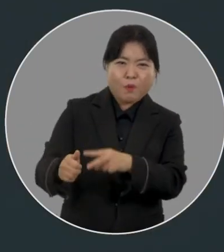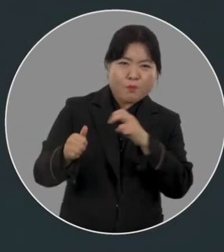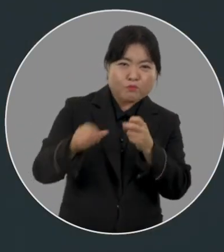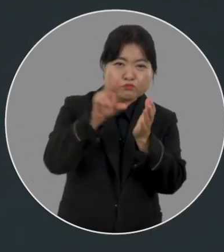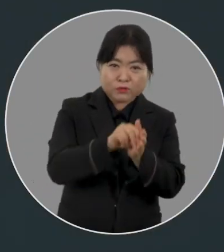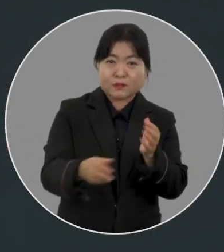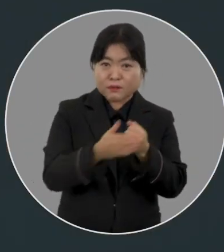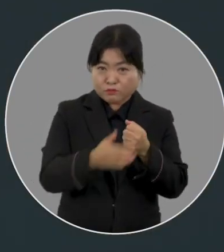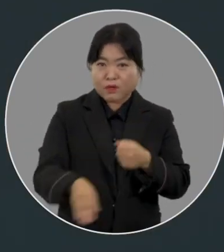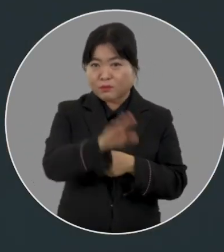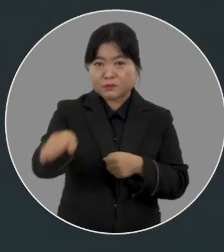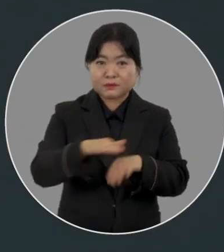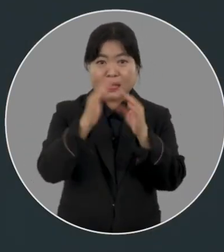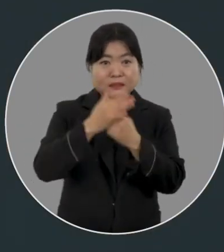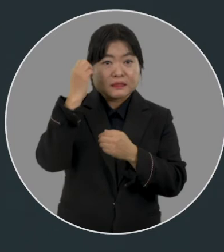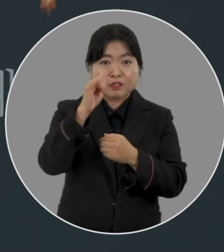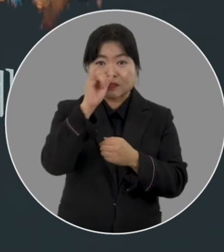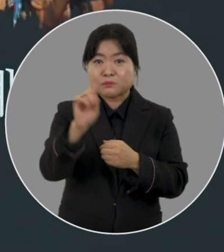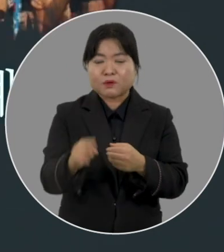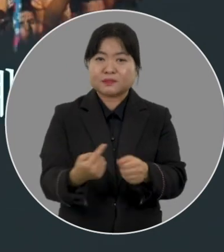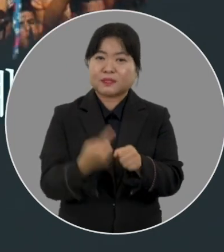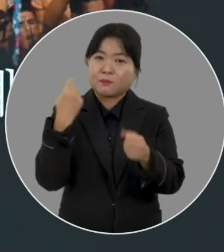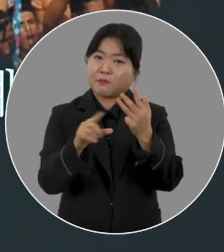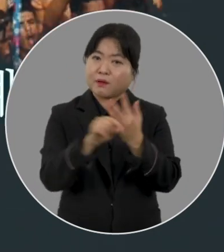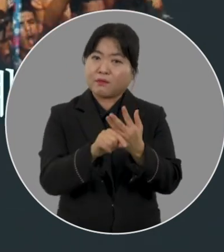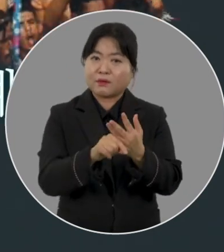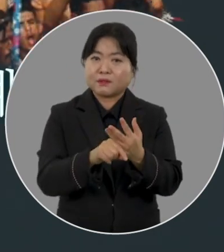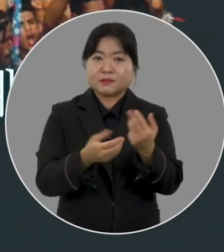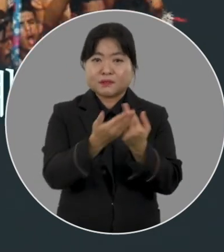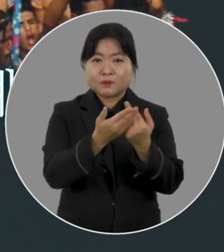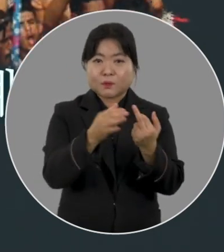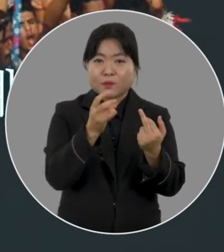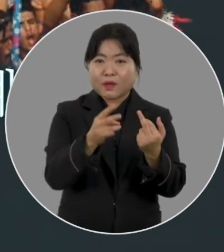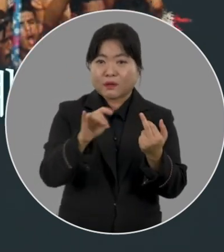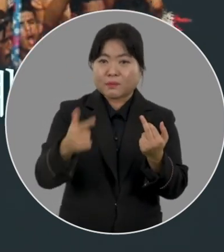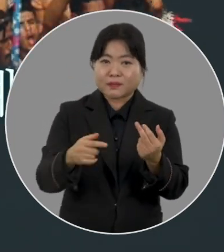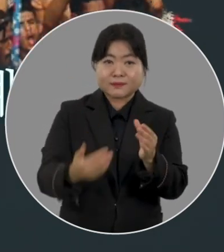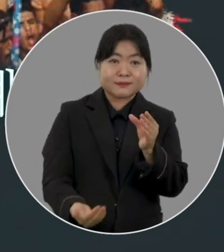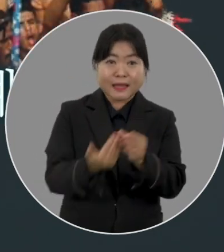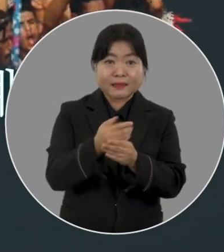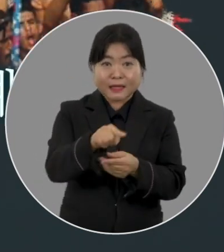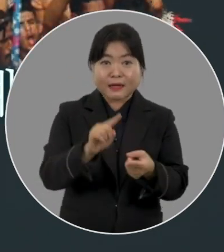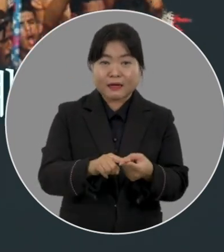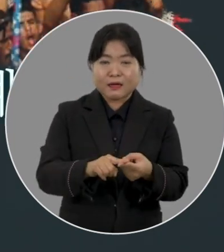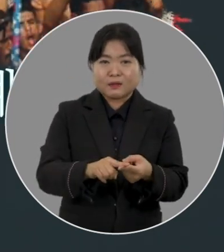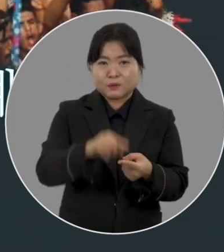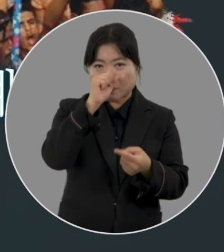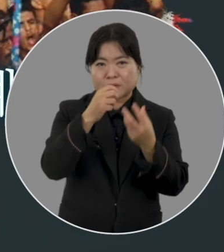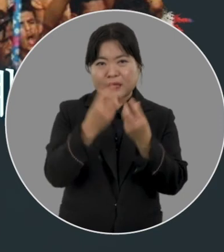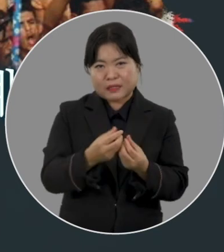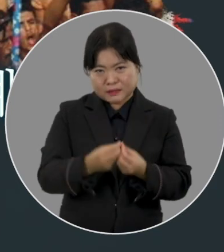다 기억하시겠습니다만 작년 8월에 우리가 제주도 예멘 사태가 하나의 좋은